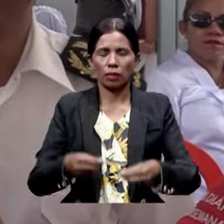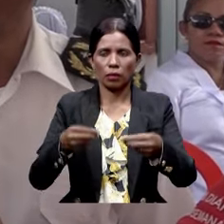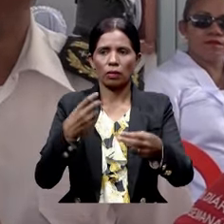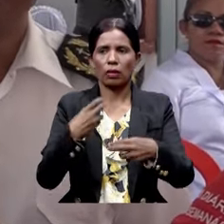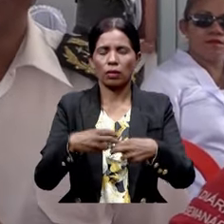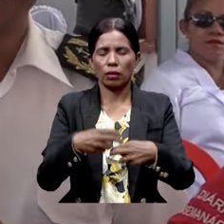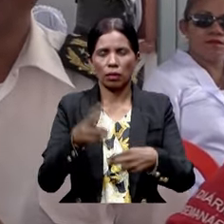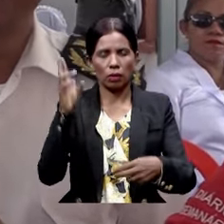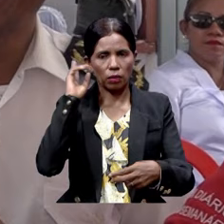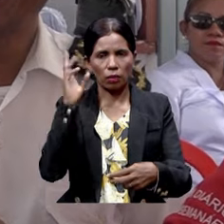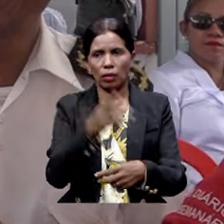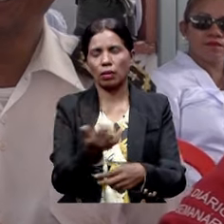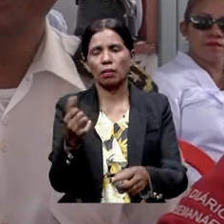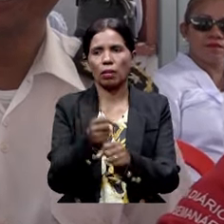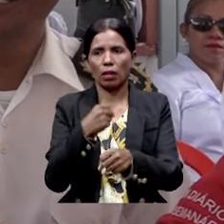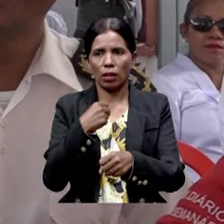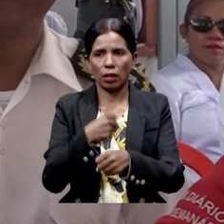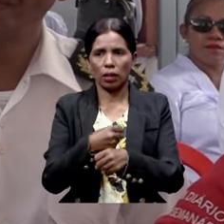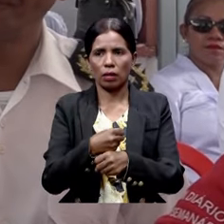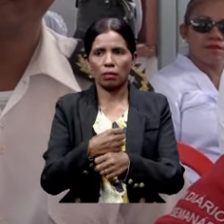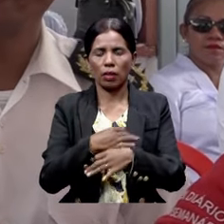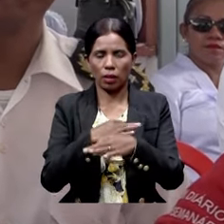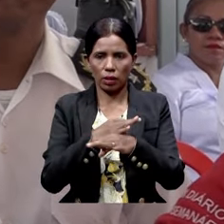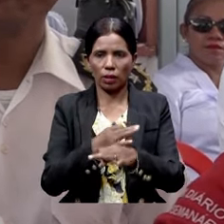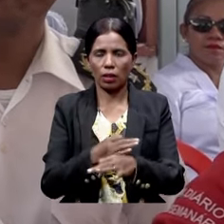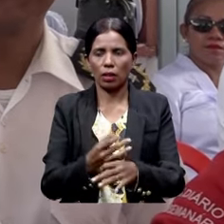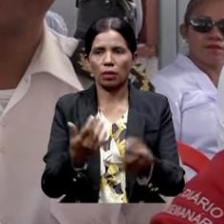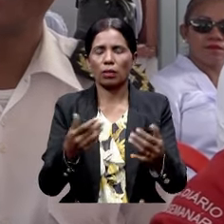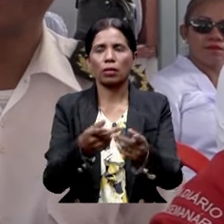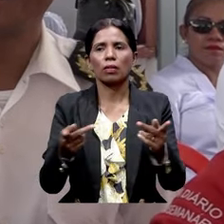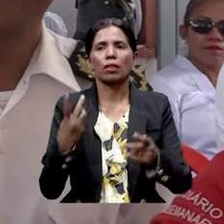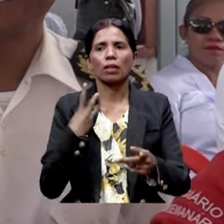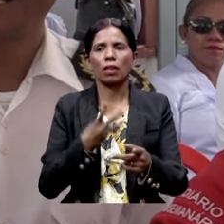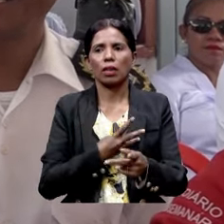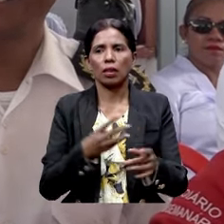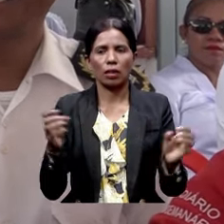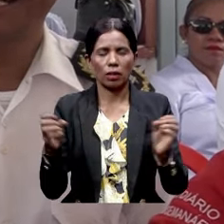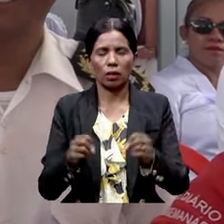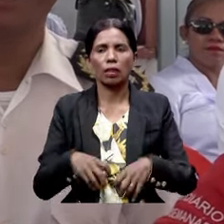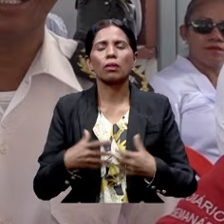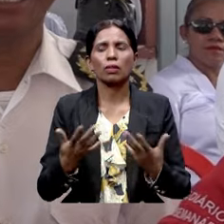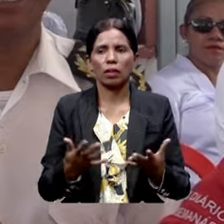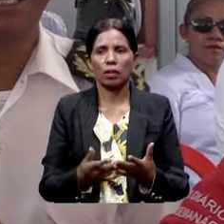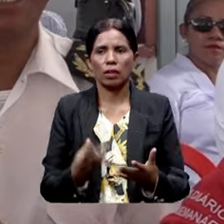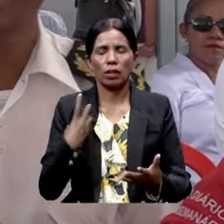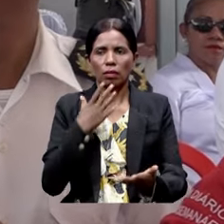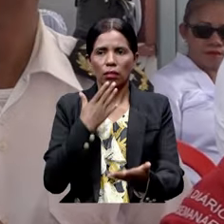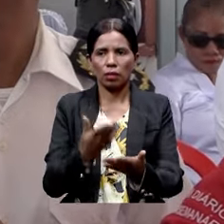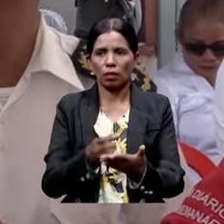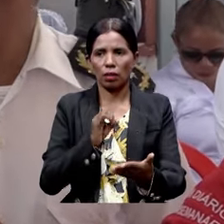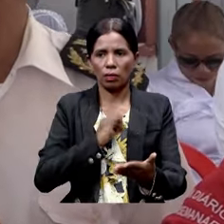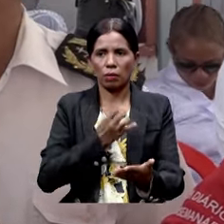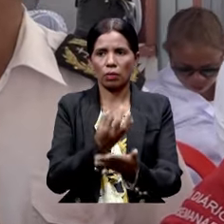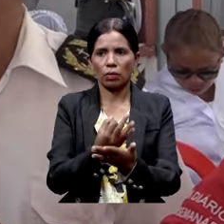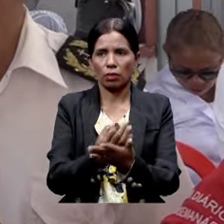em rona gle sina mak garanti sina ni ni mantensão be agora usi parte ni ida ida layan Se fosse dia gare a uma de a osa